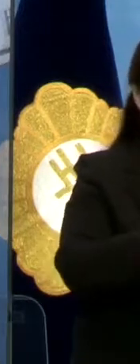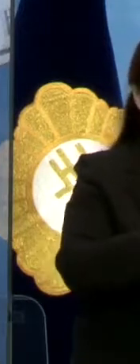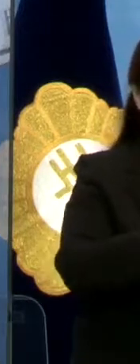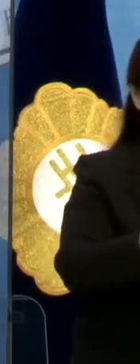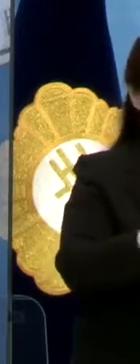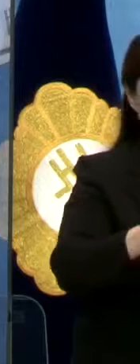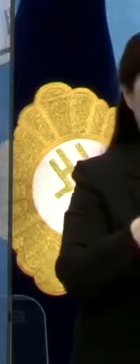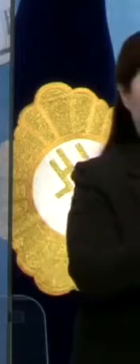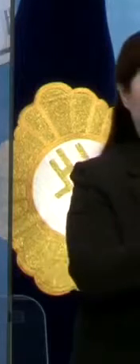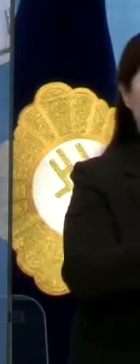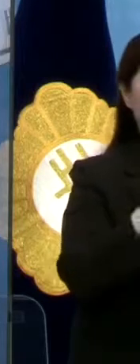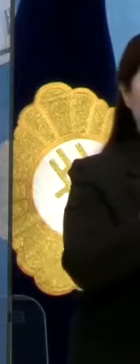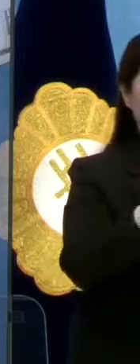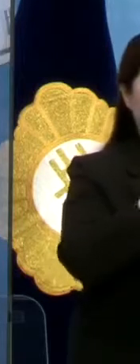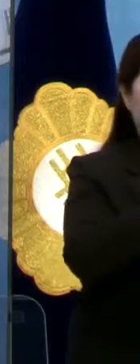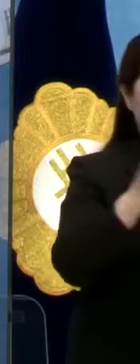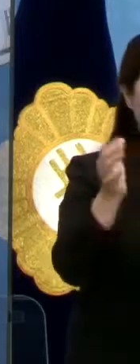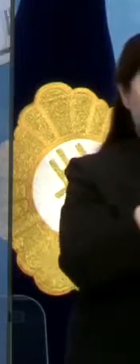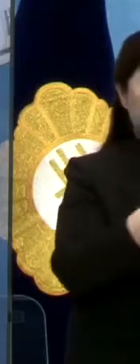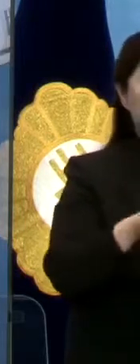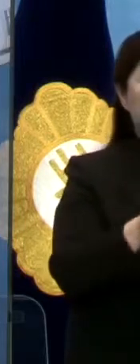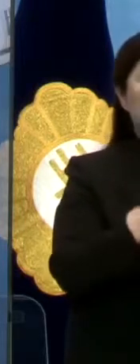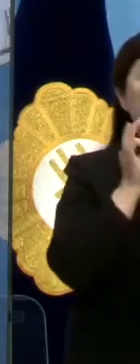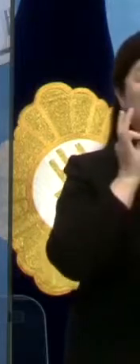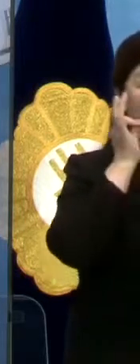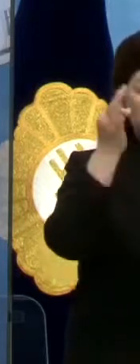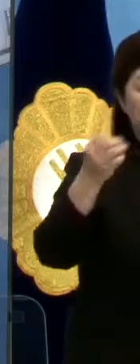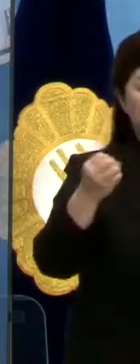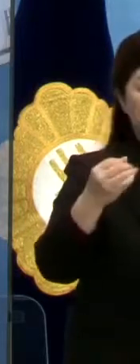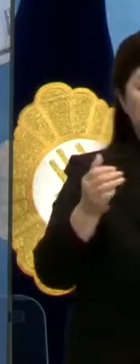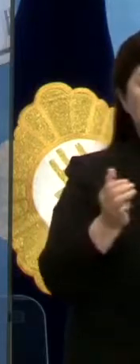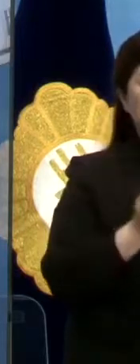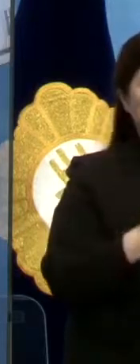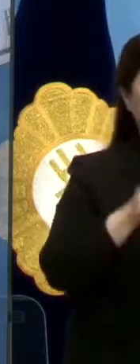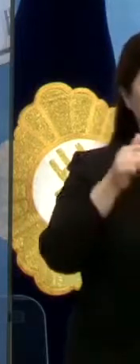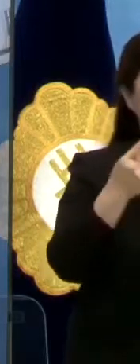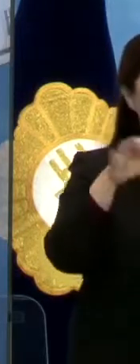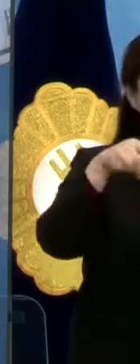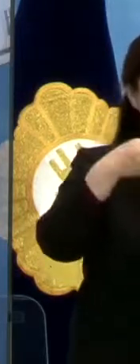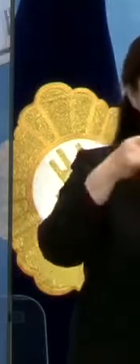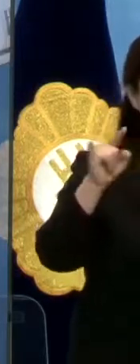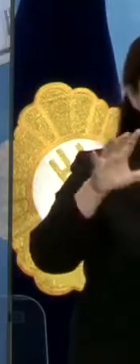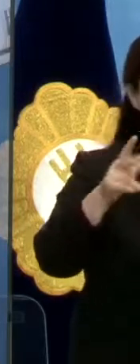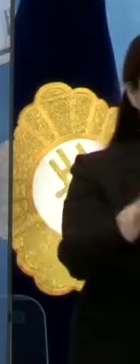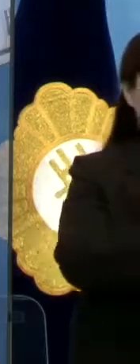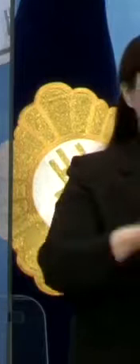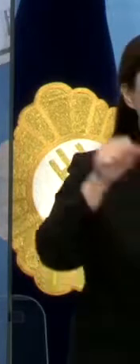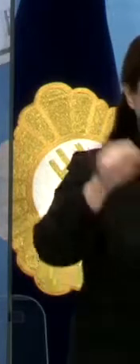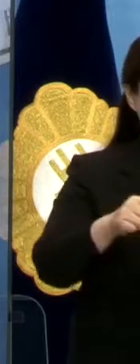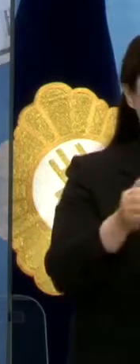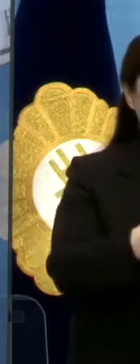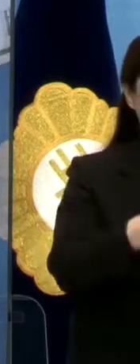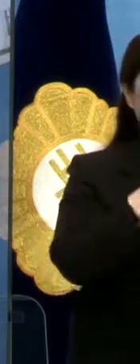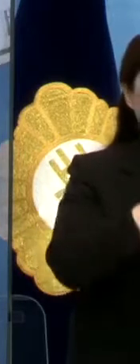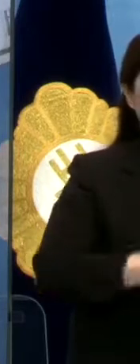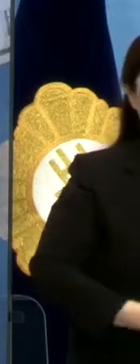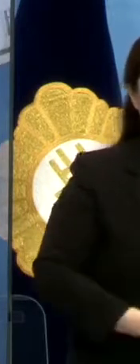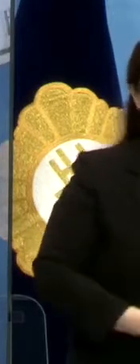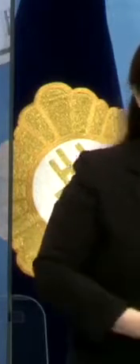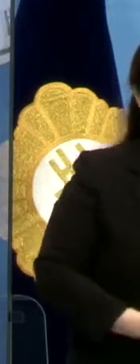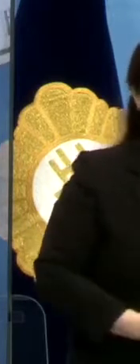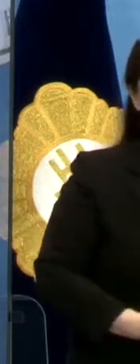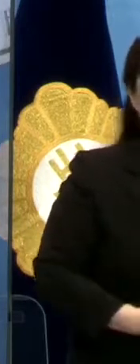있도록 같이 노력하자고 드렸고 노웅여원께서도 흔쾌히 함께 하시자고 하셨습니다.